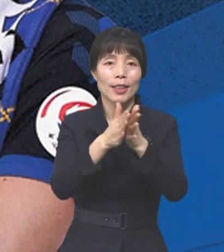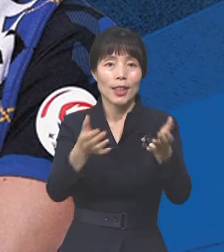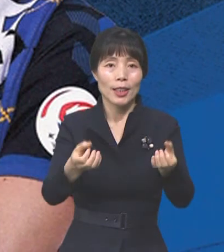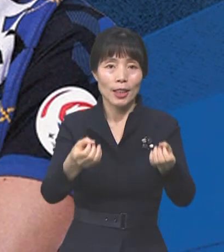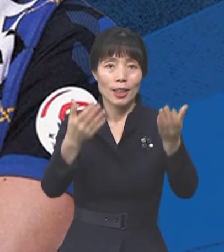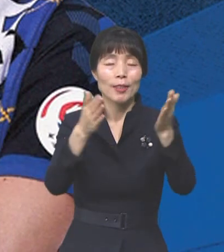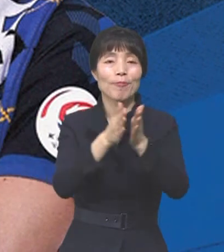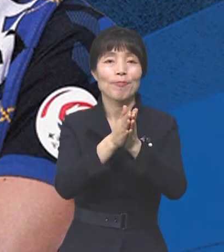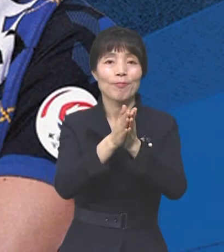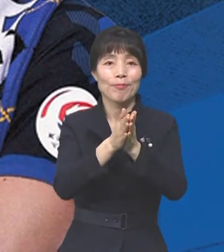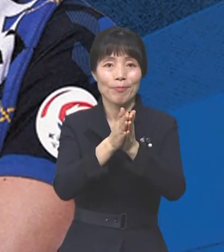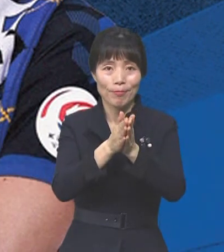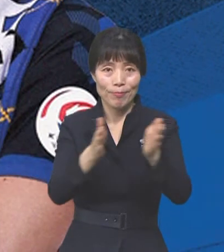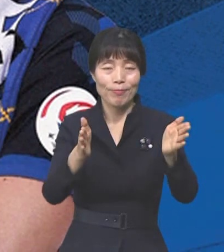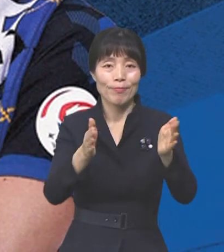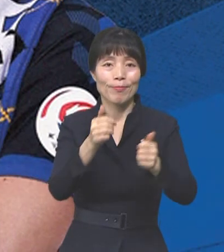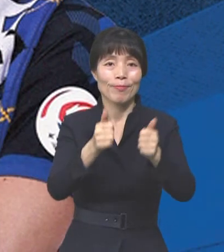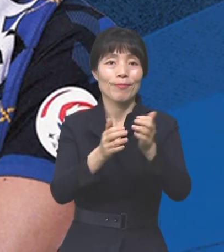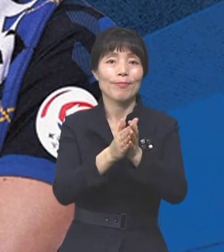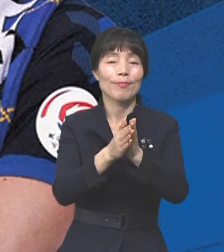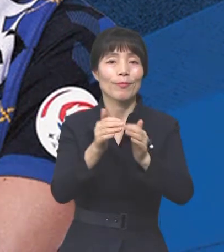본격적인 시즌 준비에 돌입합니다.